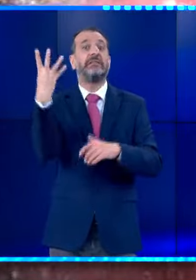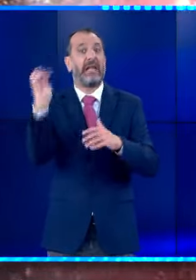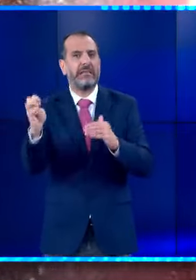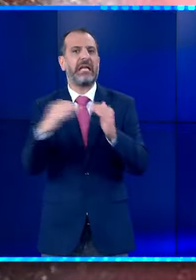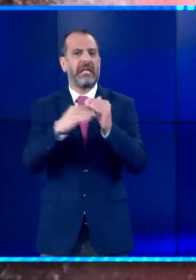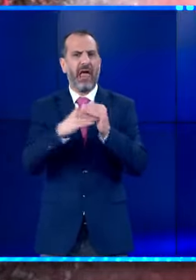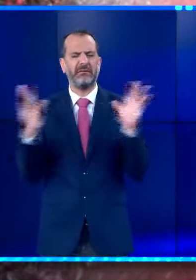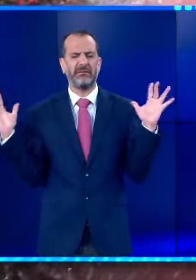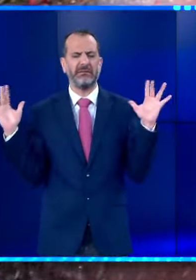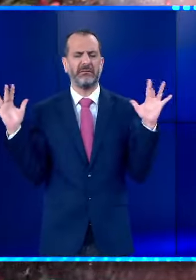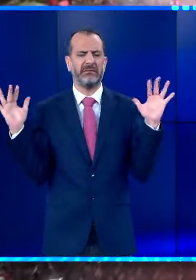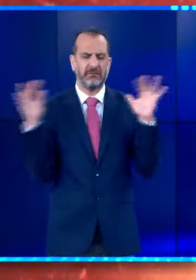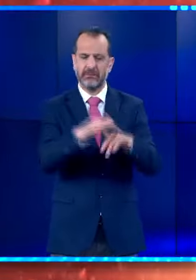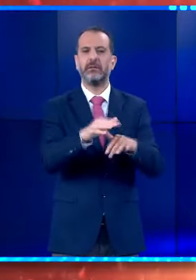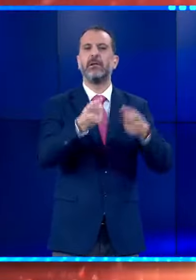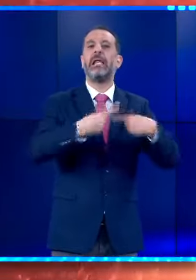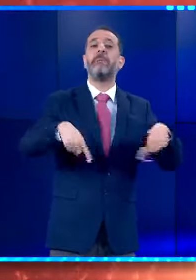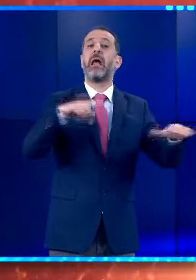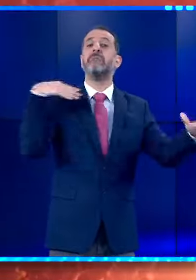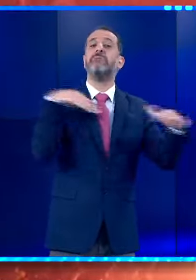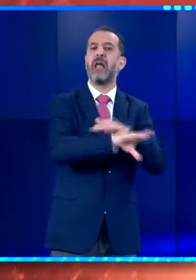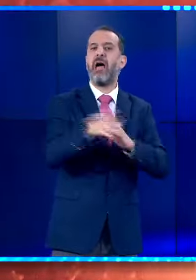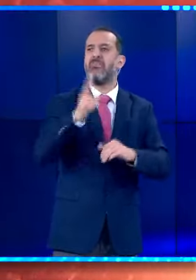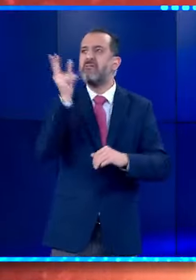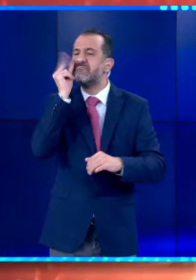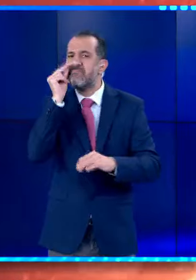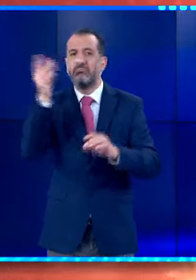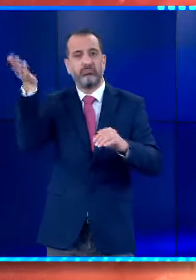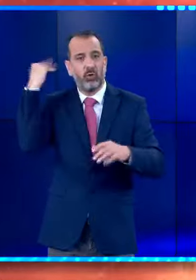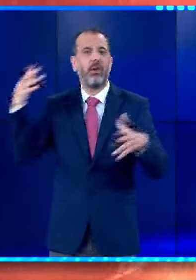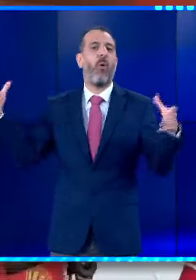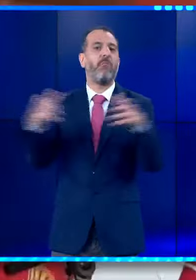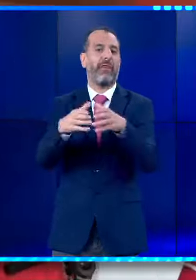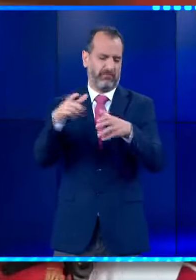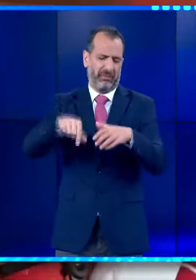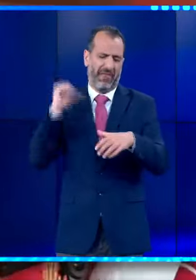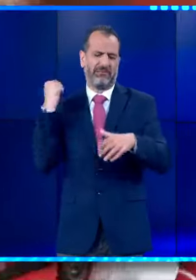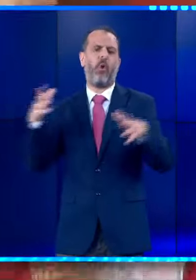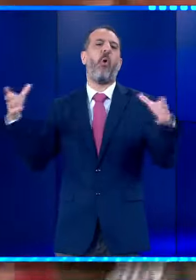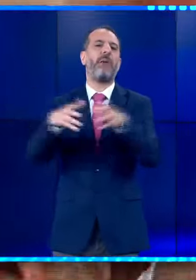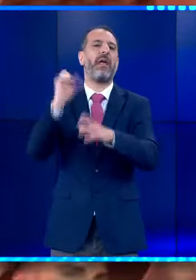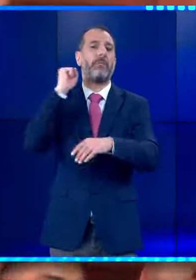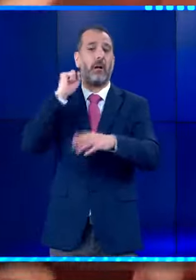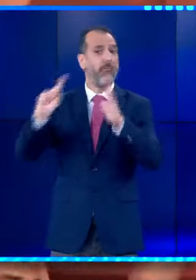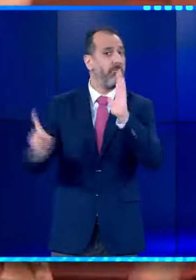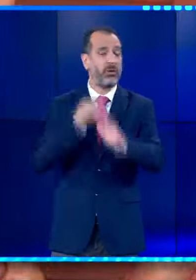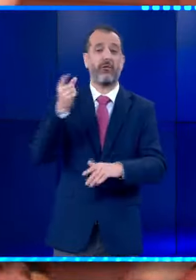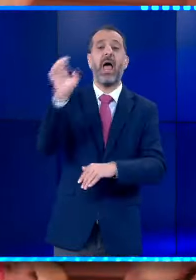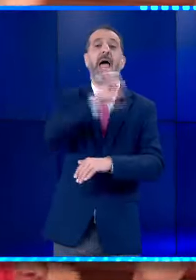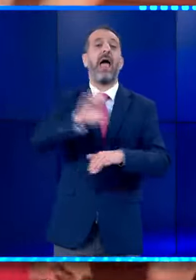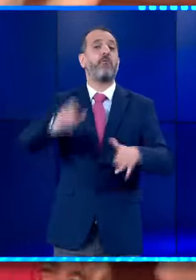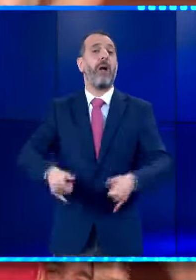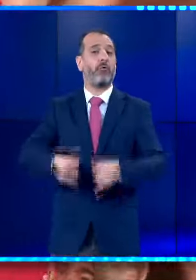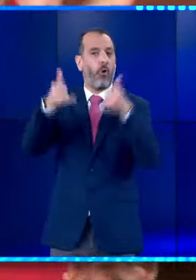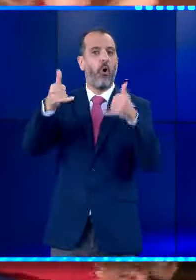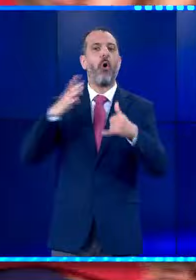στο μεγάλο λιμάνι για να δει από κοντά τους παίκτες του Μιντιλίμπαρ που σήκωσαν το πρώτο ευρωπαϊκό για την Ελλάδα, να δει το κύπελλο,